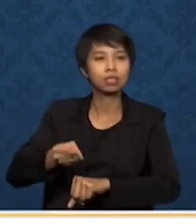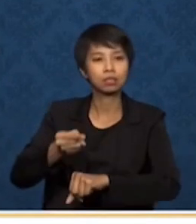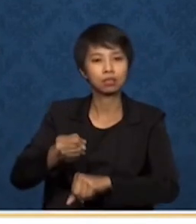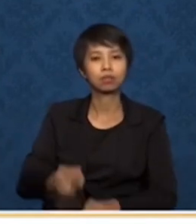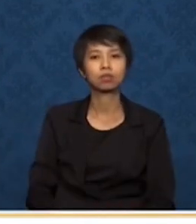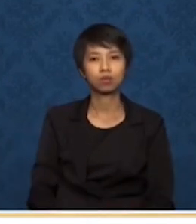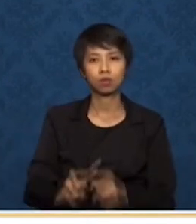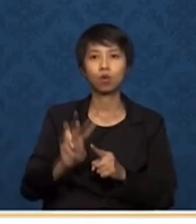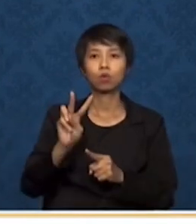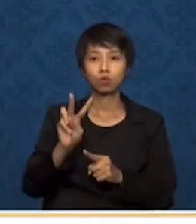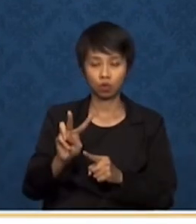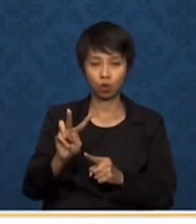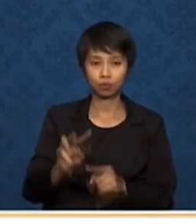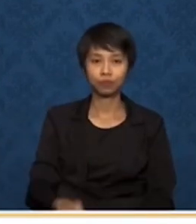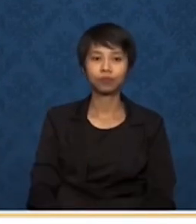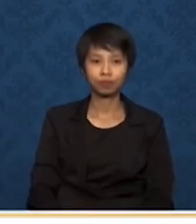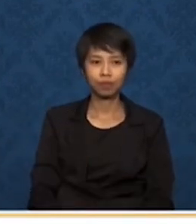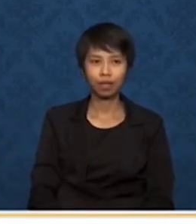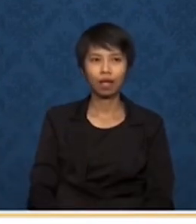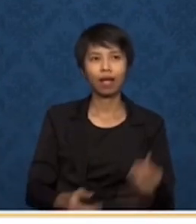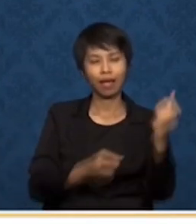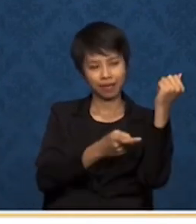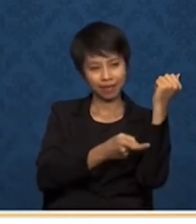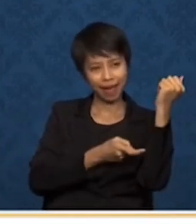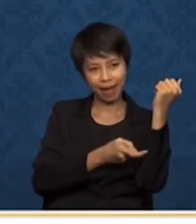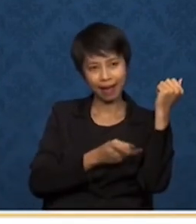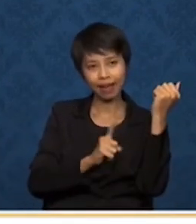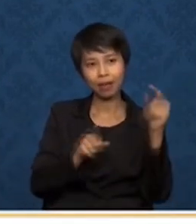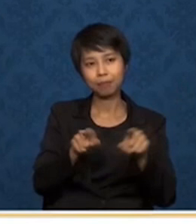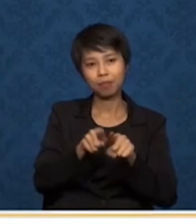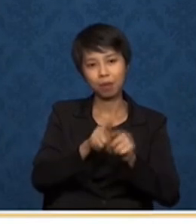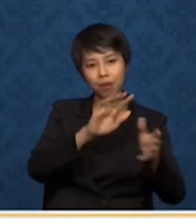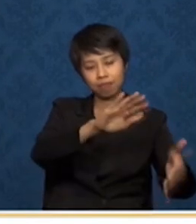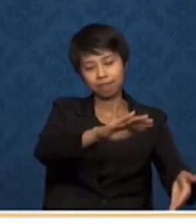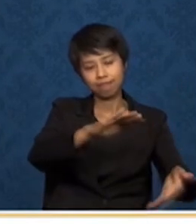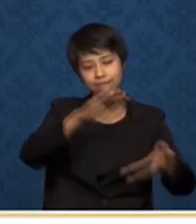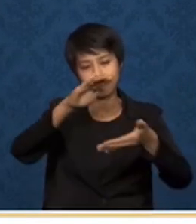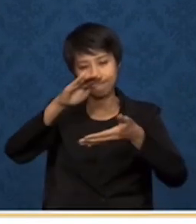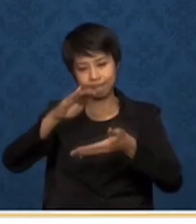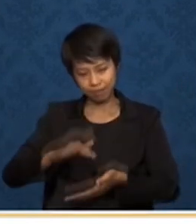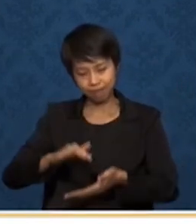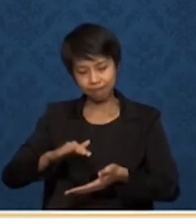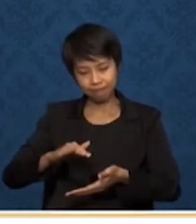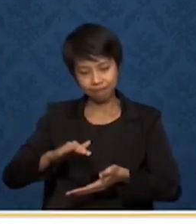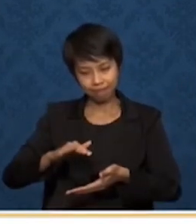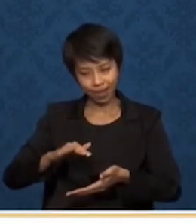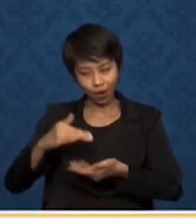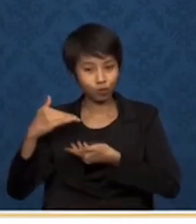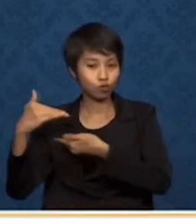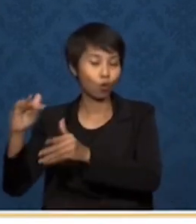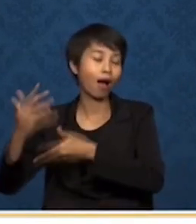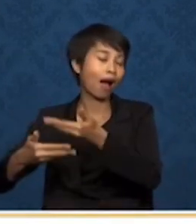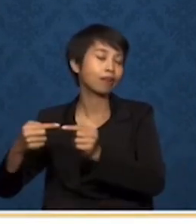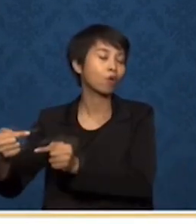ยางประเภทที่ 2ที่ 2ที่เราเรียกว่ายางทานสิทก่อนผมจะพูดนะ